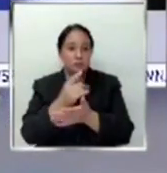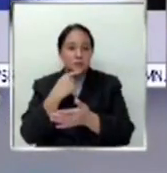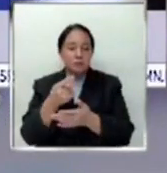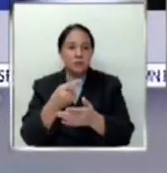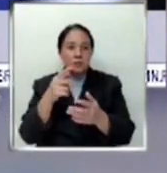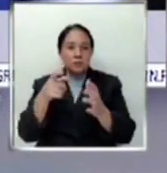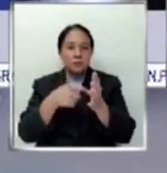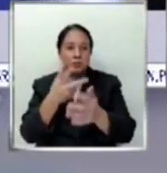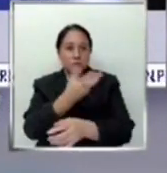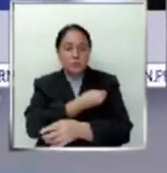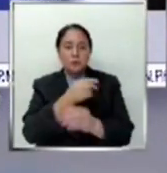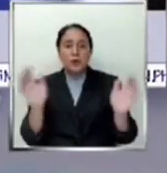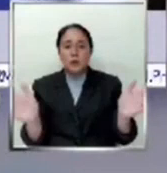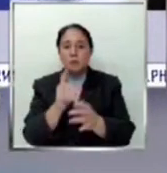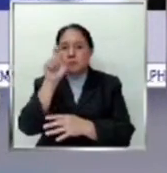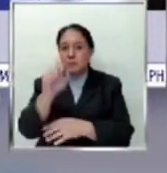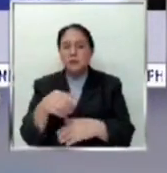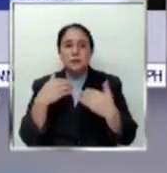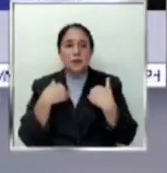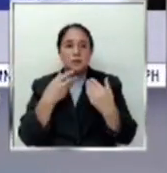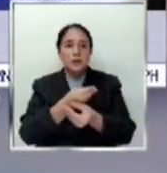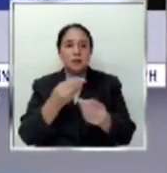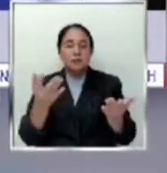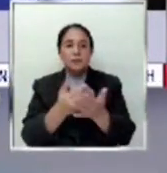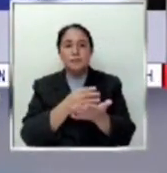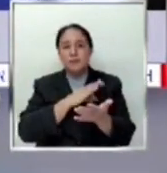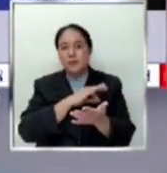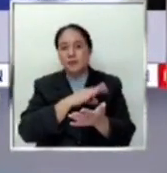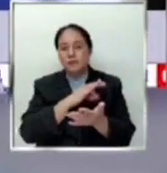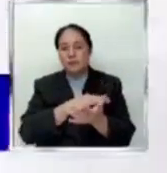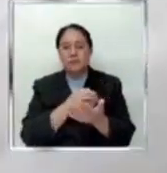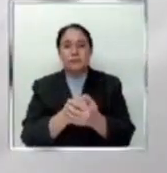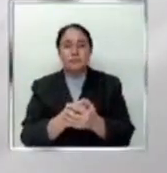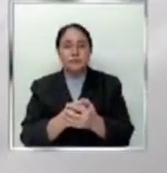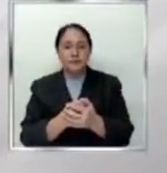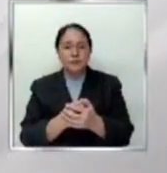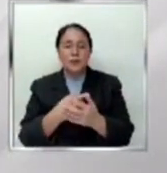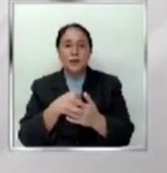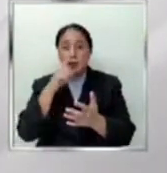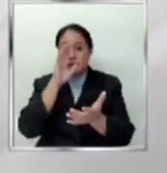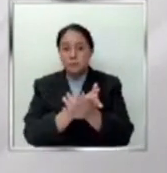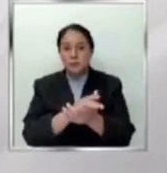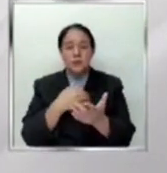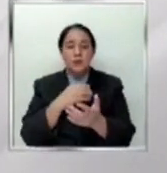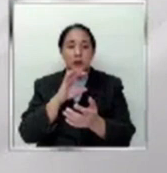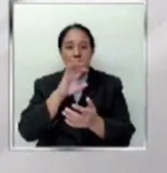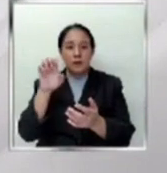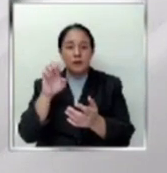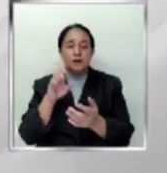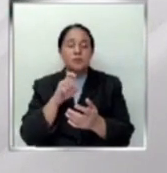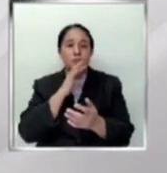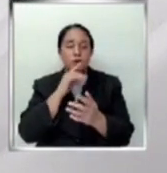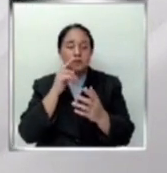na magpabakuna, dapat ay bigyan ng insentibo ang mga nagpapabakuna. Naniniwala naman si dating presidential spokesperson Harry